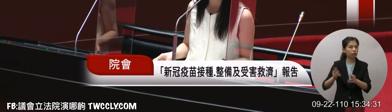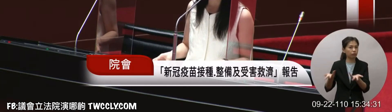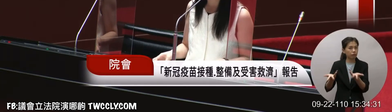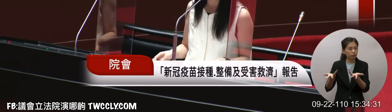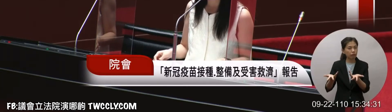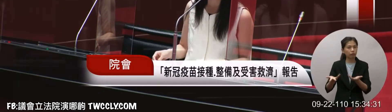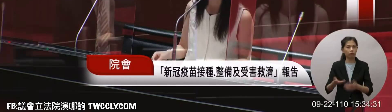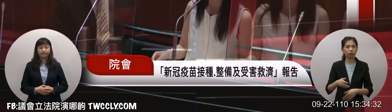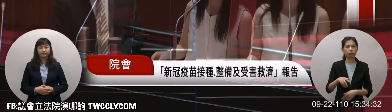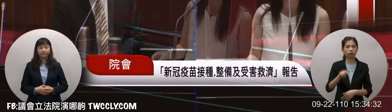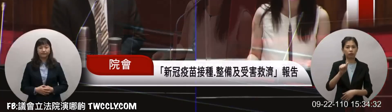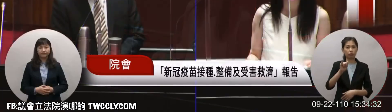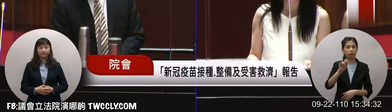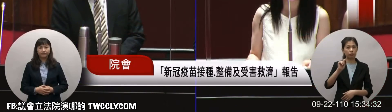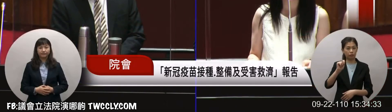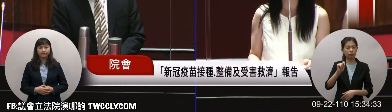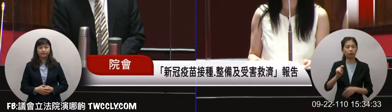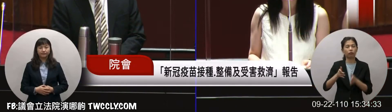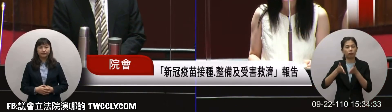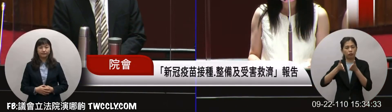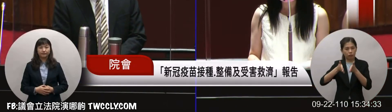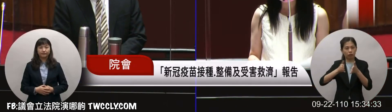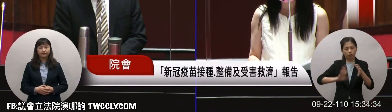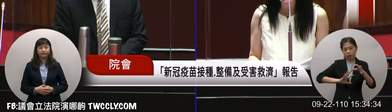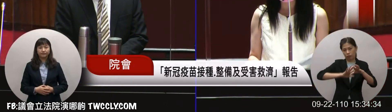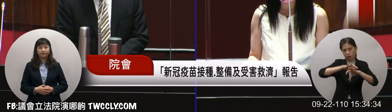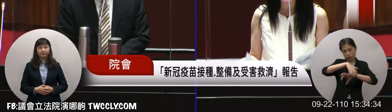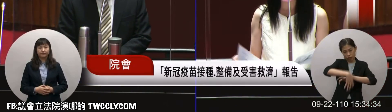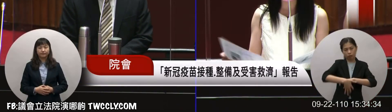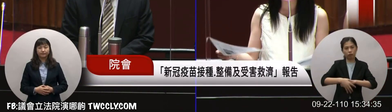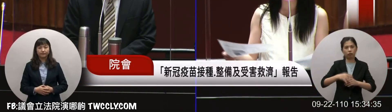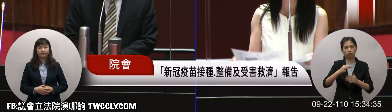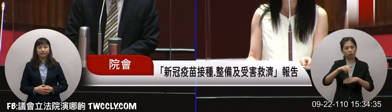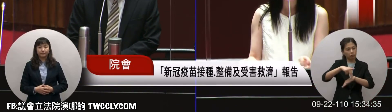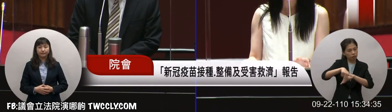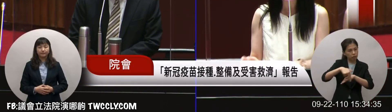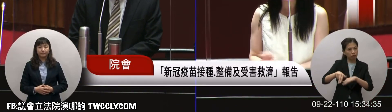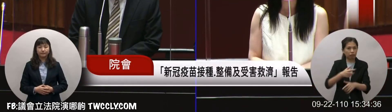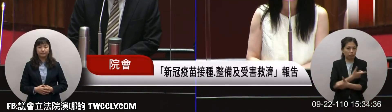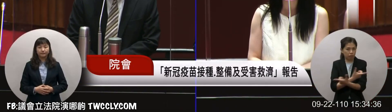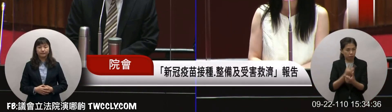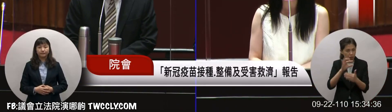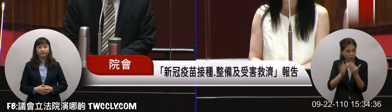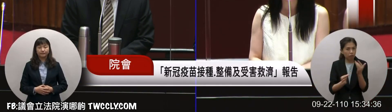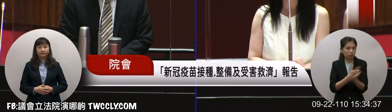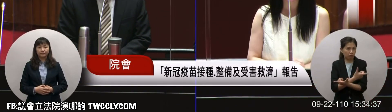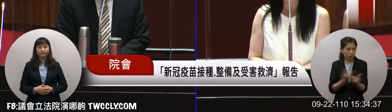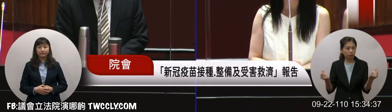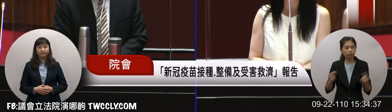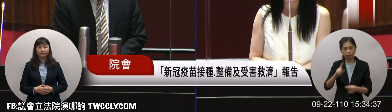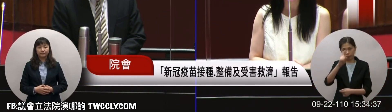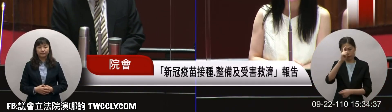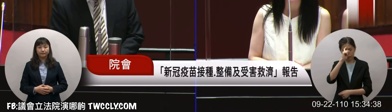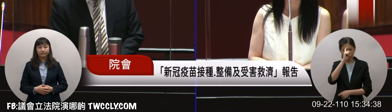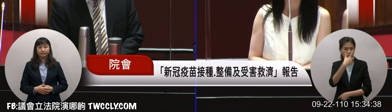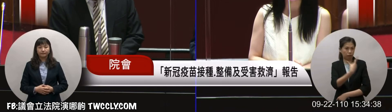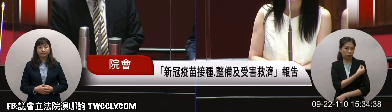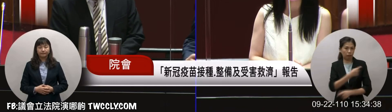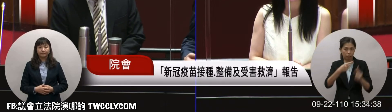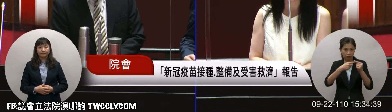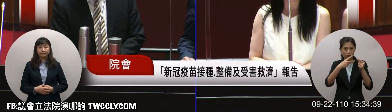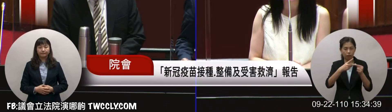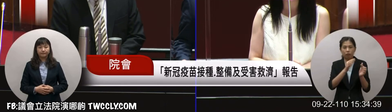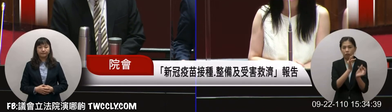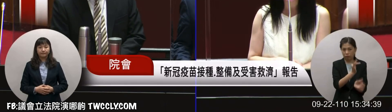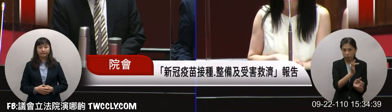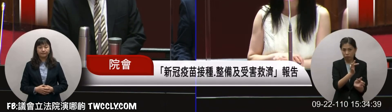天也说明说，这是针对全球哦都有这样子的规划，也就是说要求必须要完整的接种两剂疫苗，其